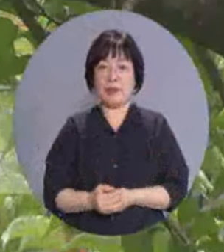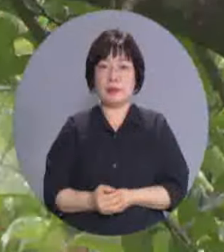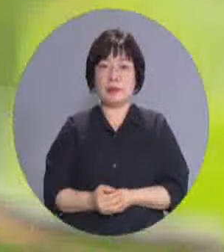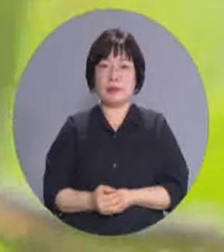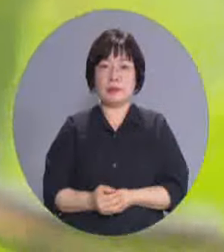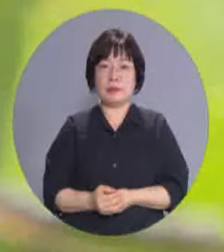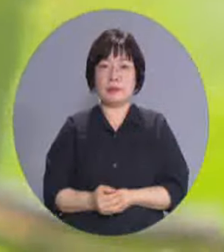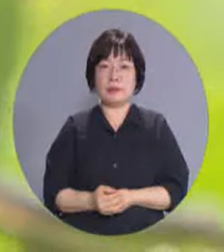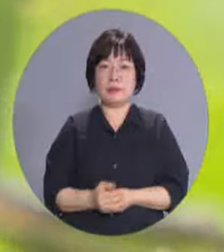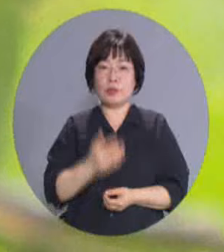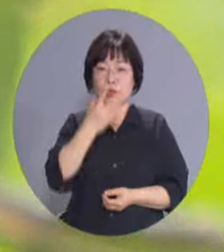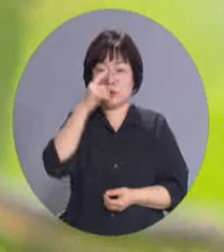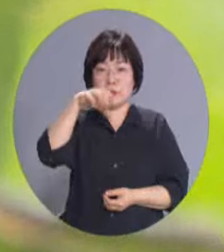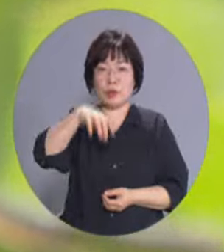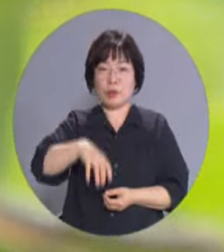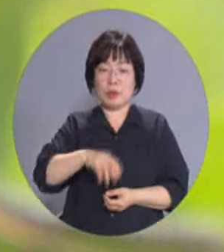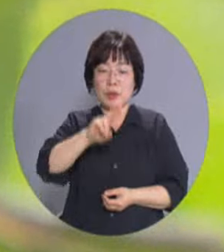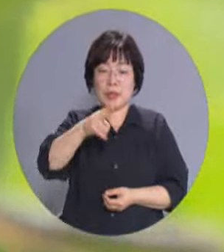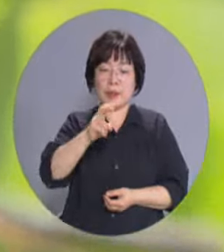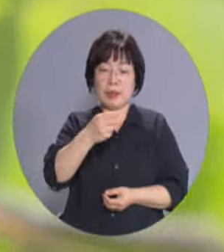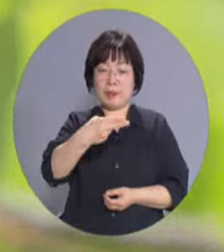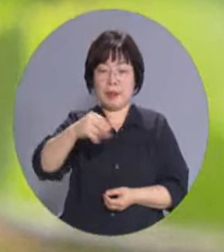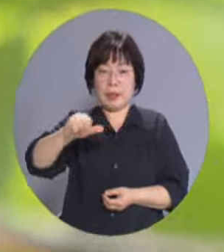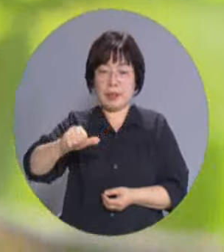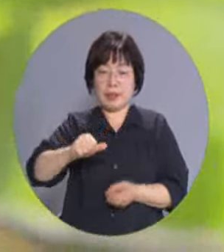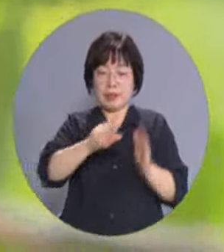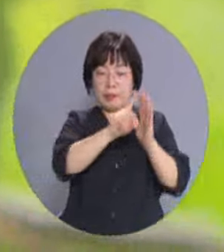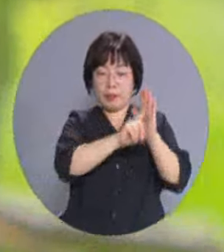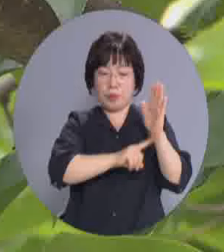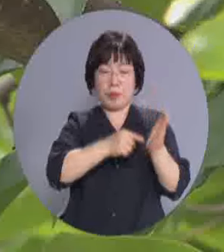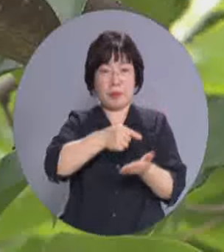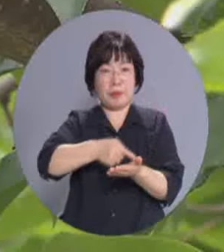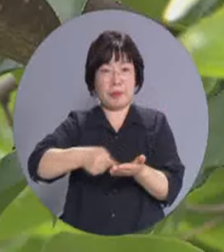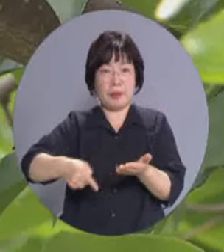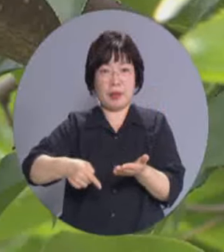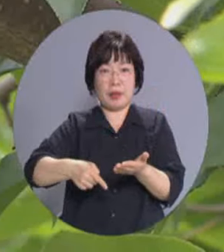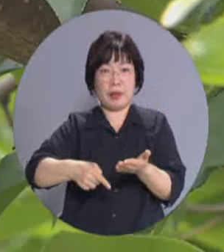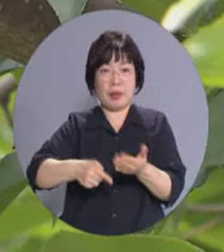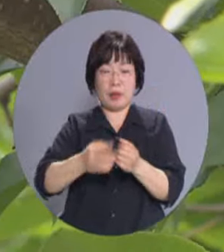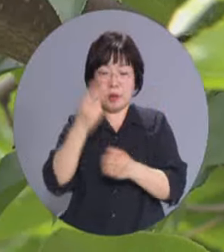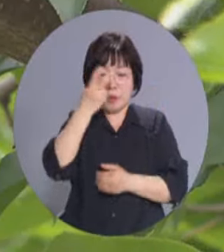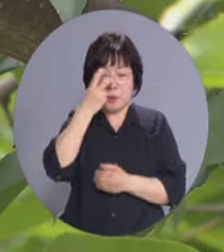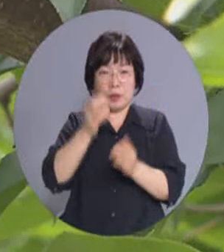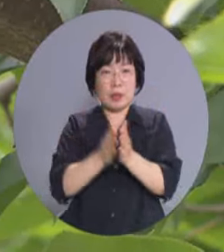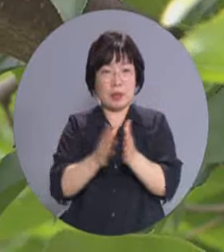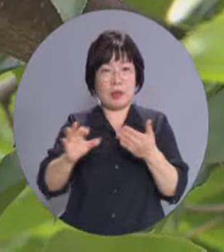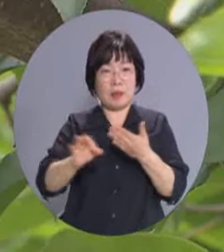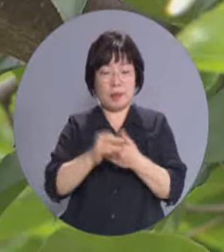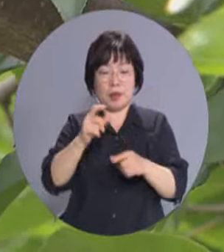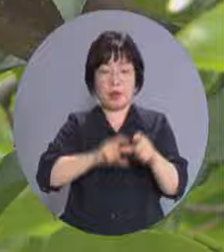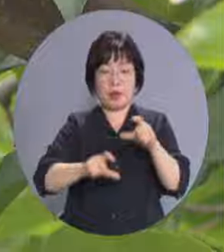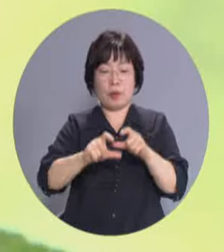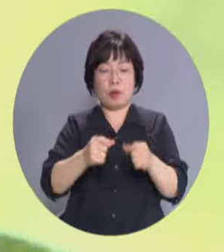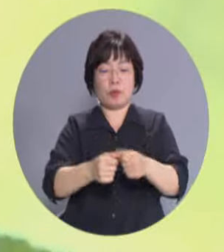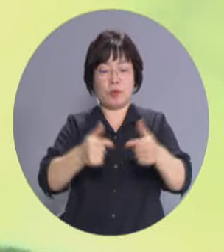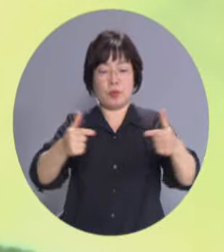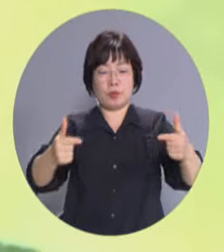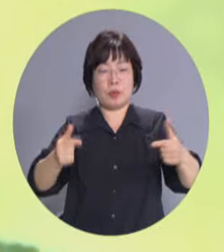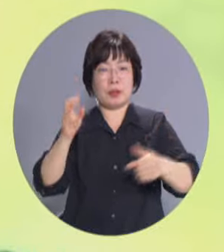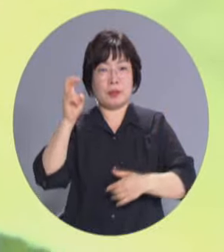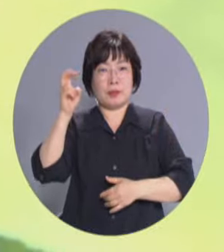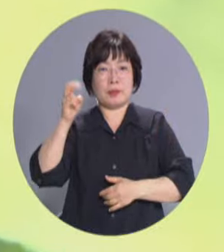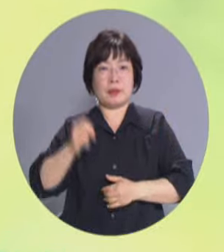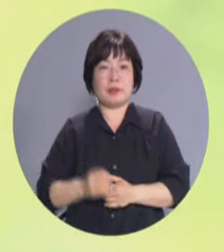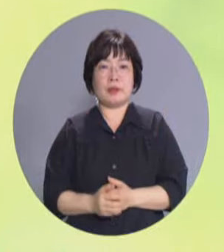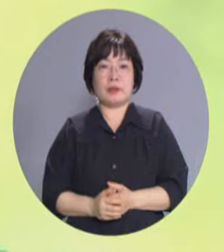됐습니다 춘천에서도 220 헥타르의 냉가 확인됐고 본격적인 조사가 시작되면 피해규모는 지난해보다 더